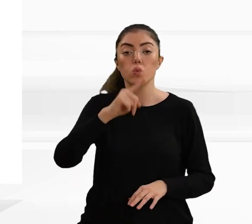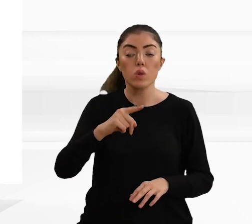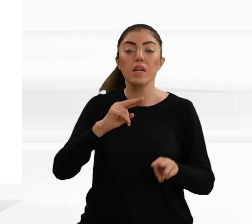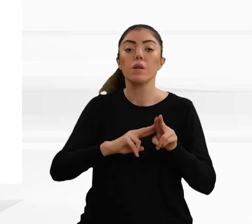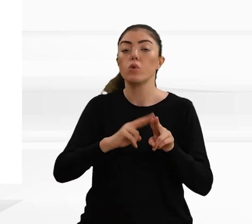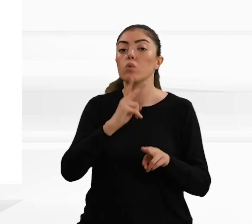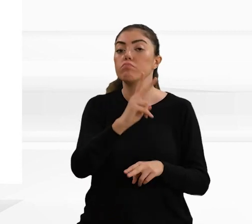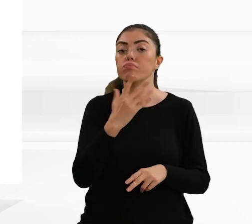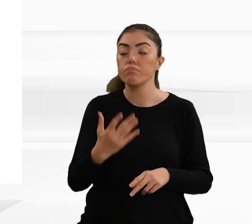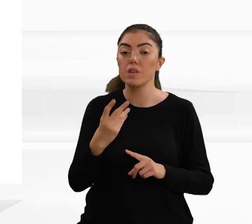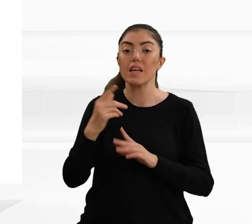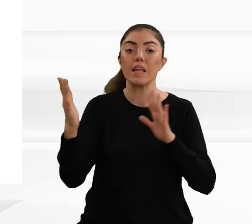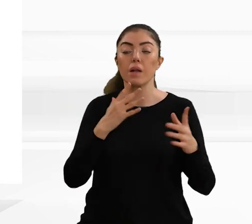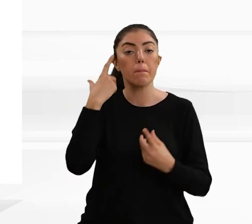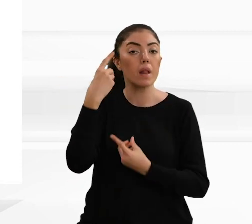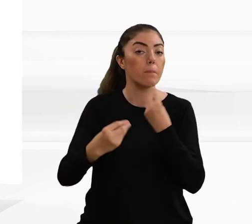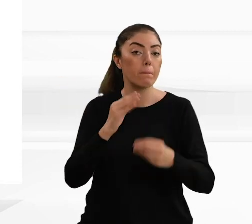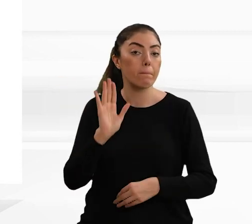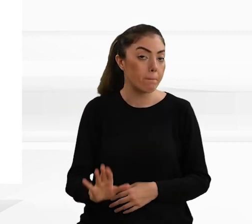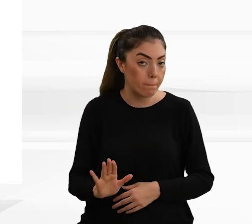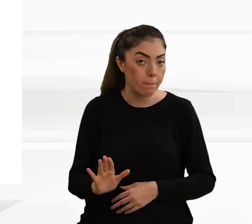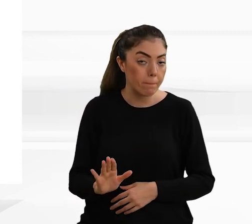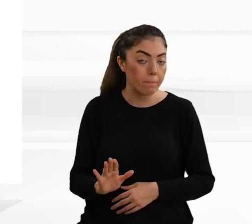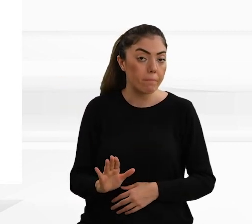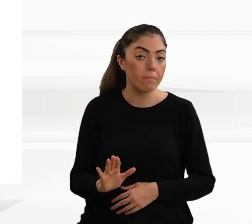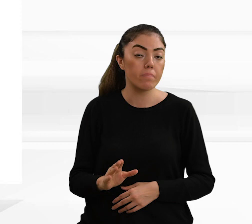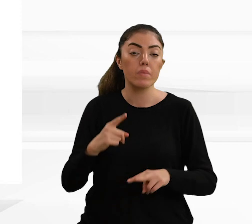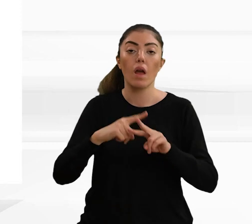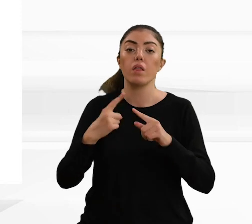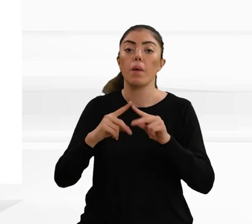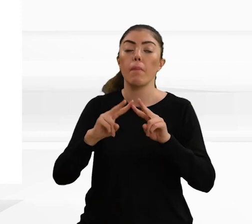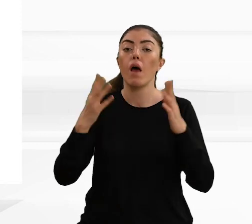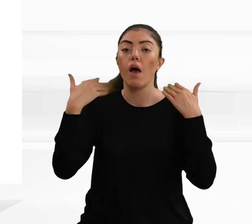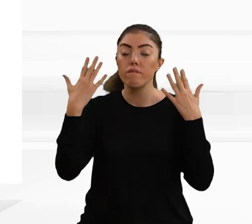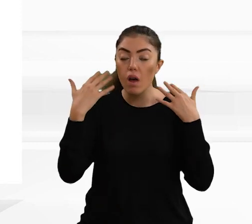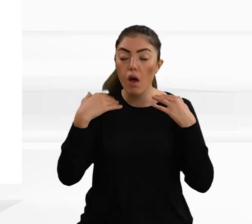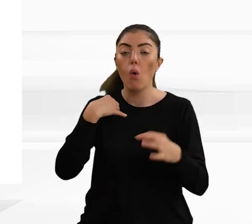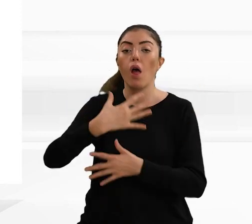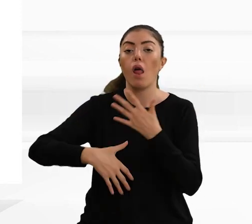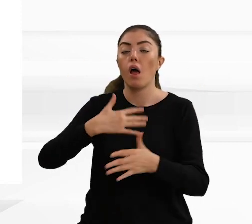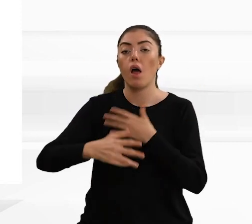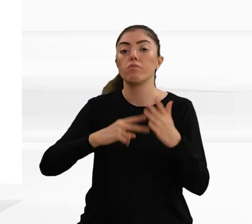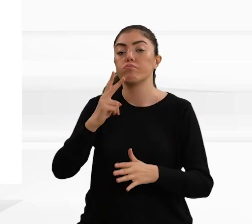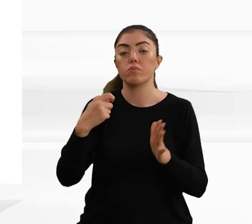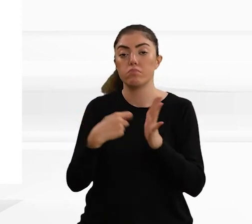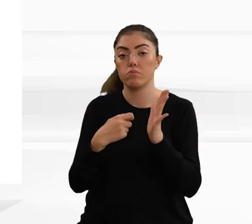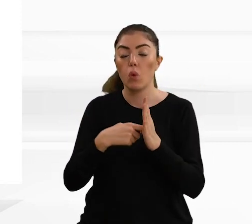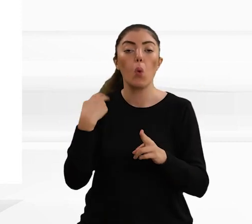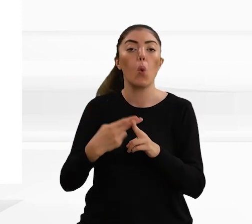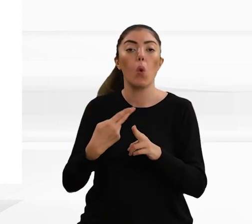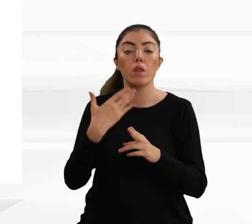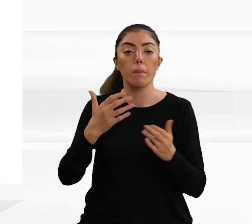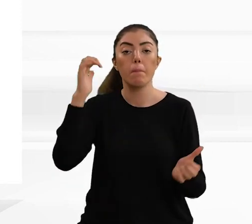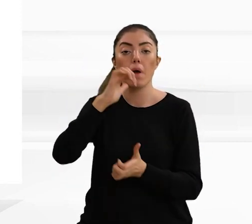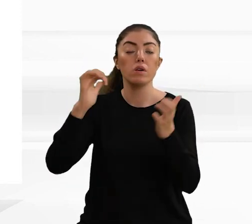Klimatoloji iklim bilimi atmosfer ve hava olaylarını Örneğin